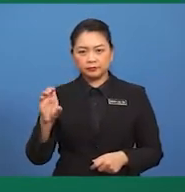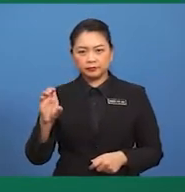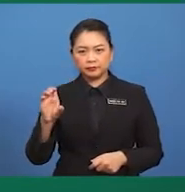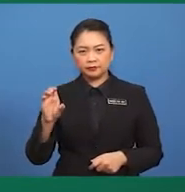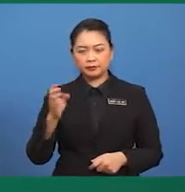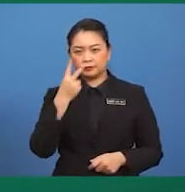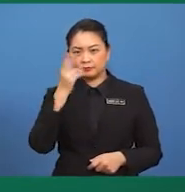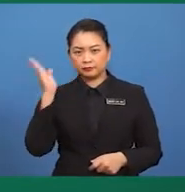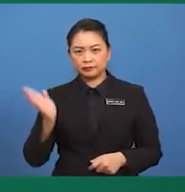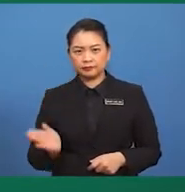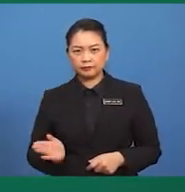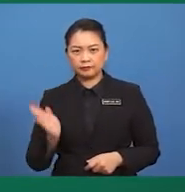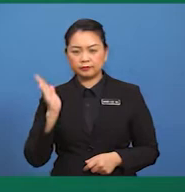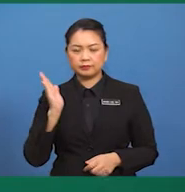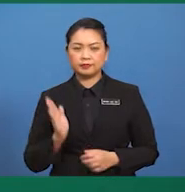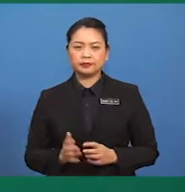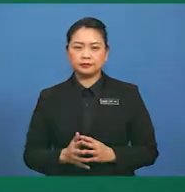RM73,400, hutang ragu kredit